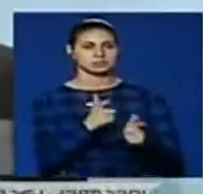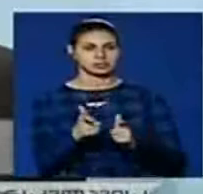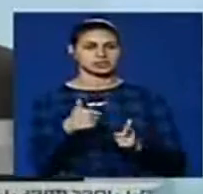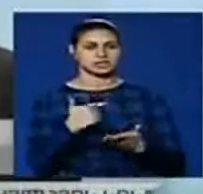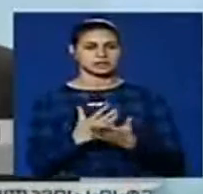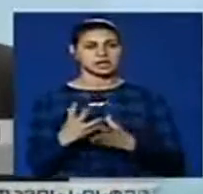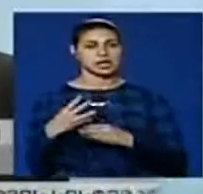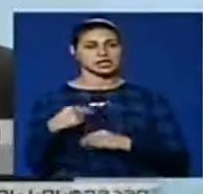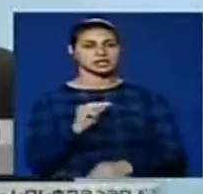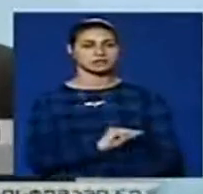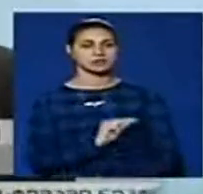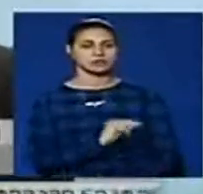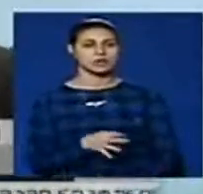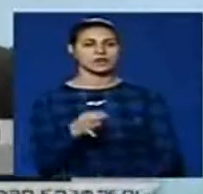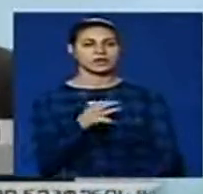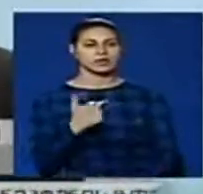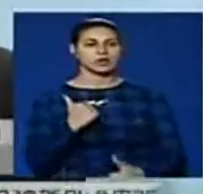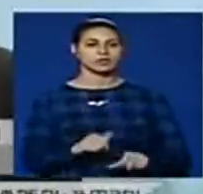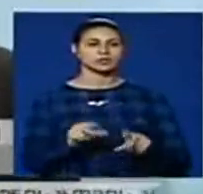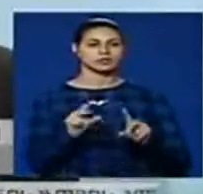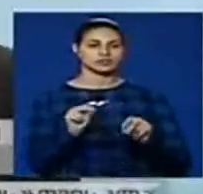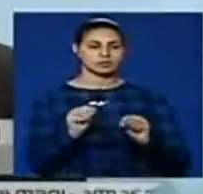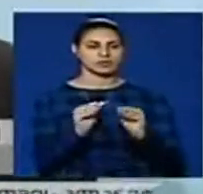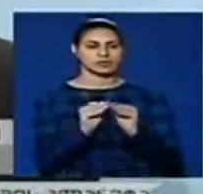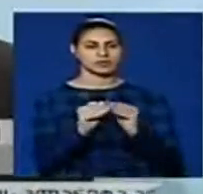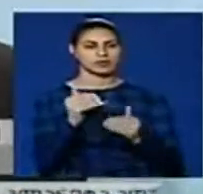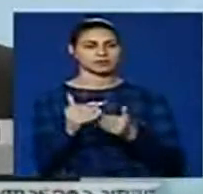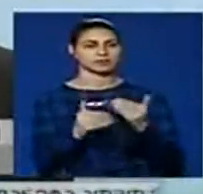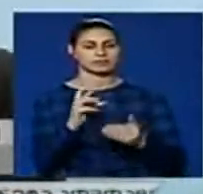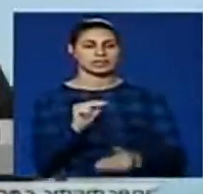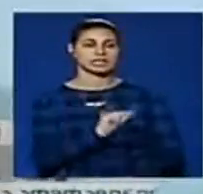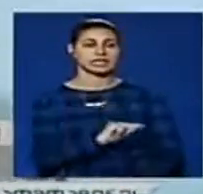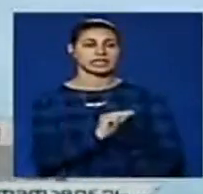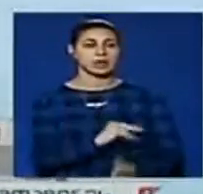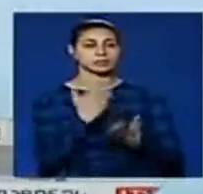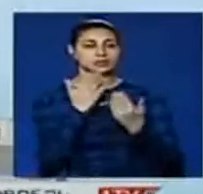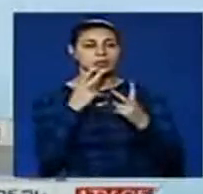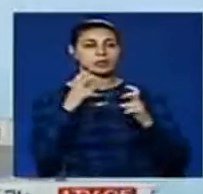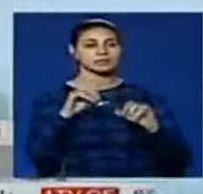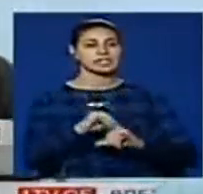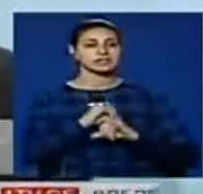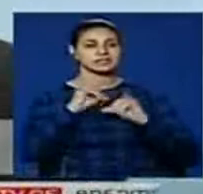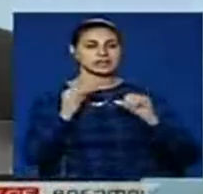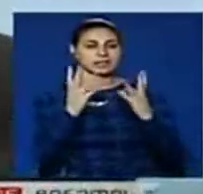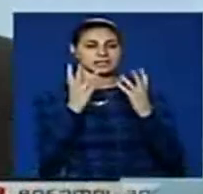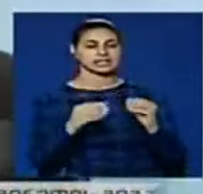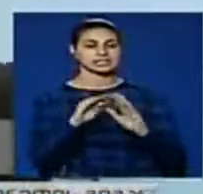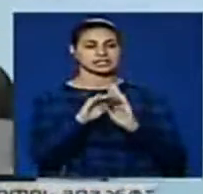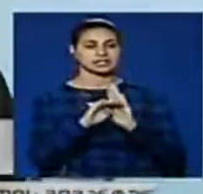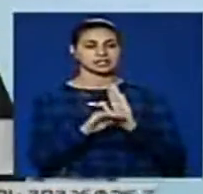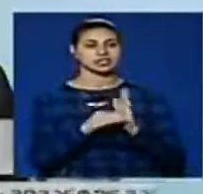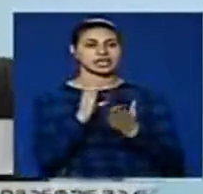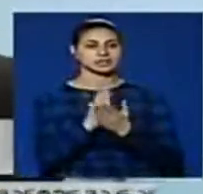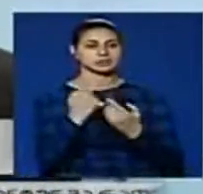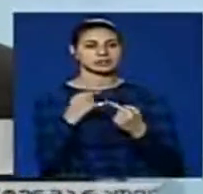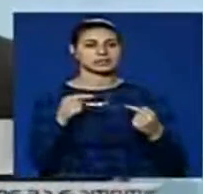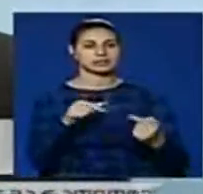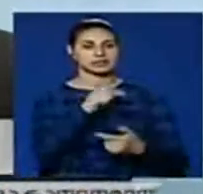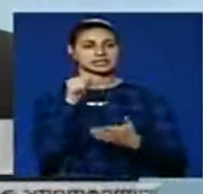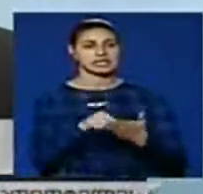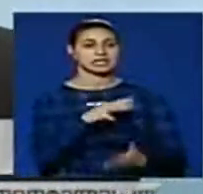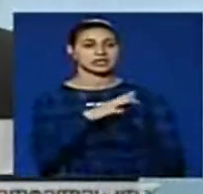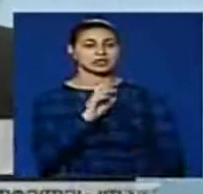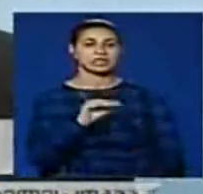ვიმუშაოთ ერთად რეგიონში მშვიდობის სტაბილურობის უზრუნველსაყოფად და თანამშრომლობის განვითარებისთვის. დღის წესრიგში არსებული სხვადასხვა საკითხი განვიხილეთ და